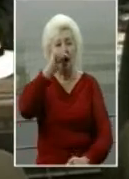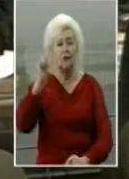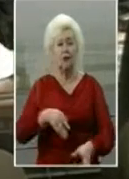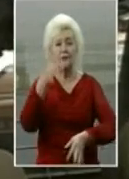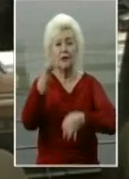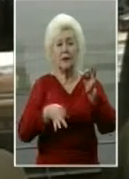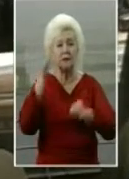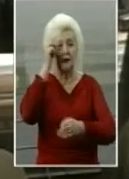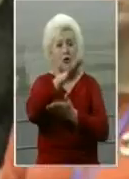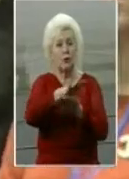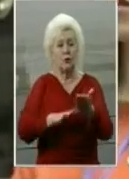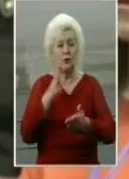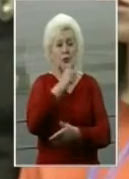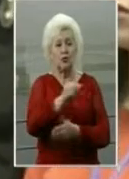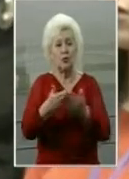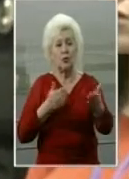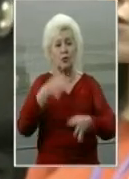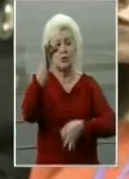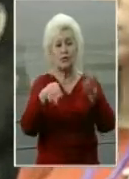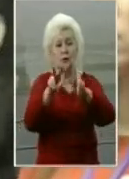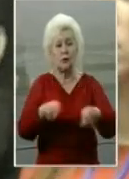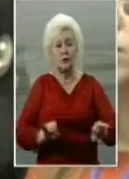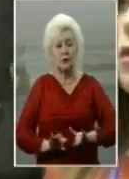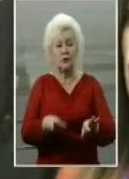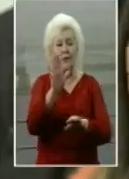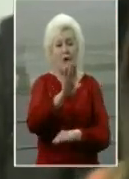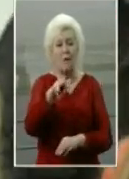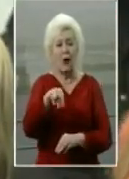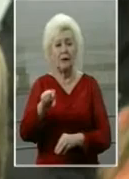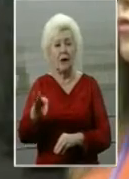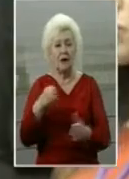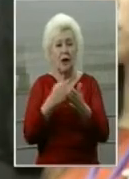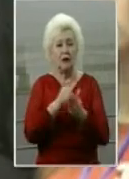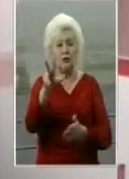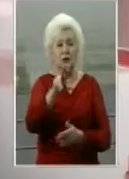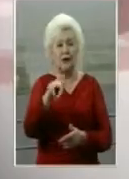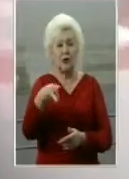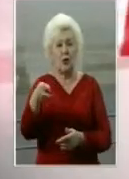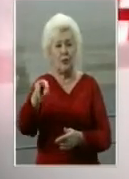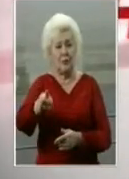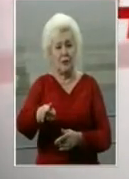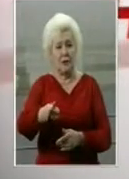Шевченківський суд Києва продовжив термін досудового розслідування у справі Владислава Мангера до 3 липня.